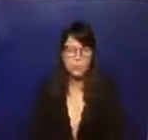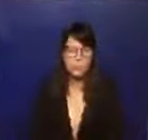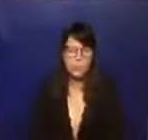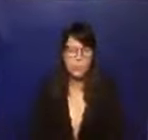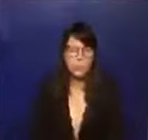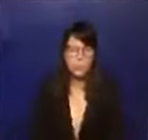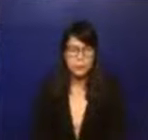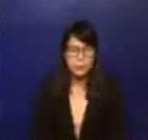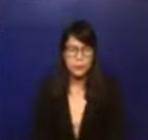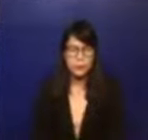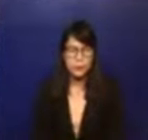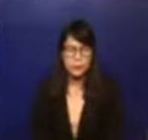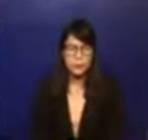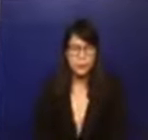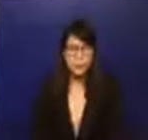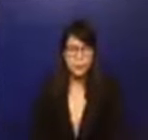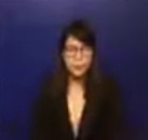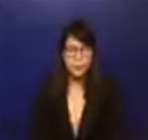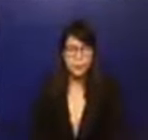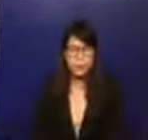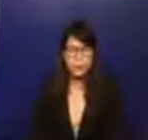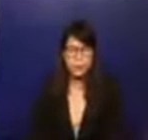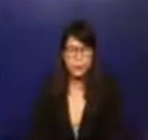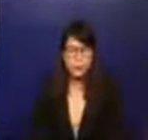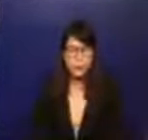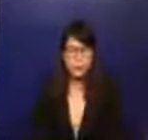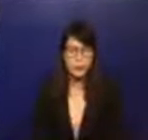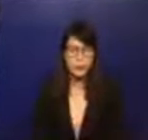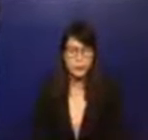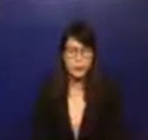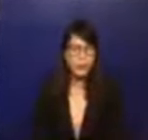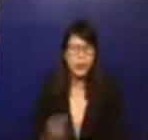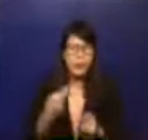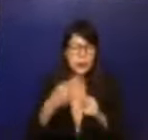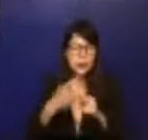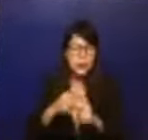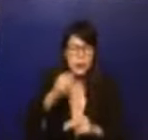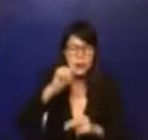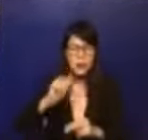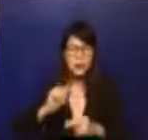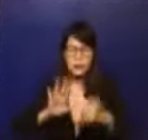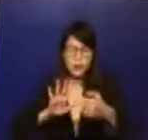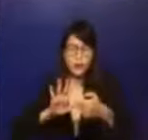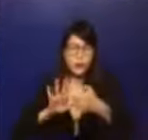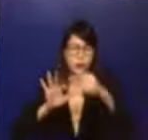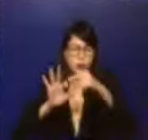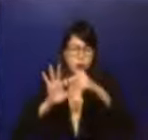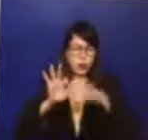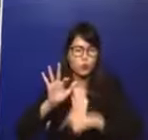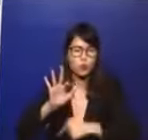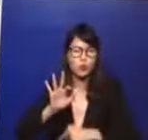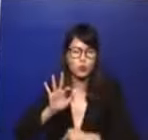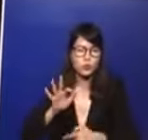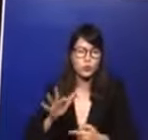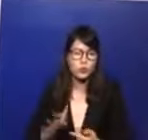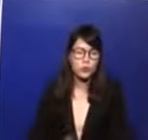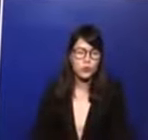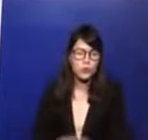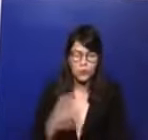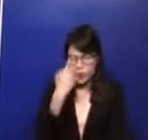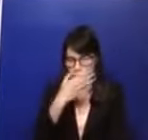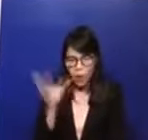ท่านประธานคะรวมทั้ง ท่านประธานคะ ชื่อตู่ด้วยค่ะ ท่านประธานคะ เพราะใครๆเขาฟังเพลงเขาก็ส